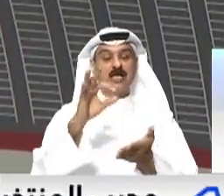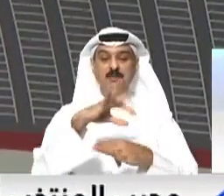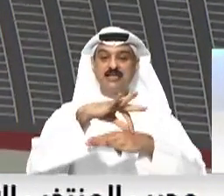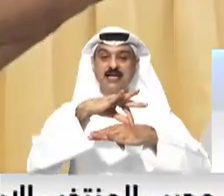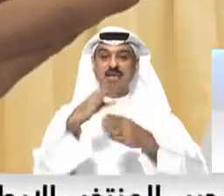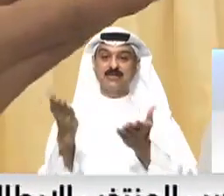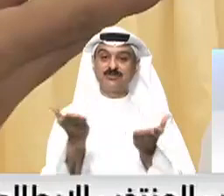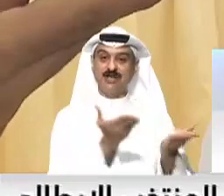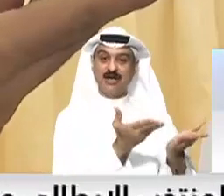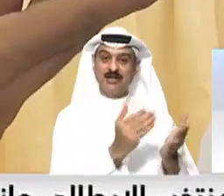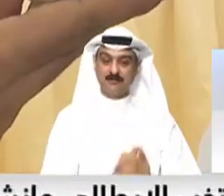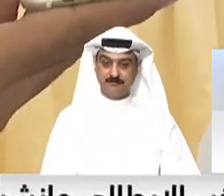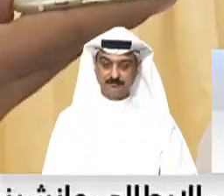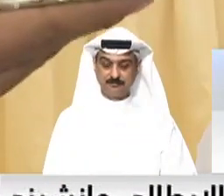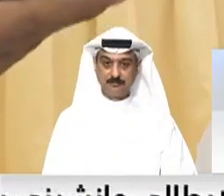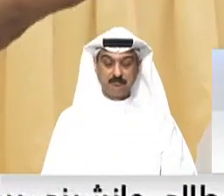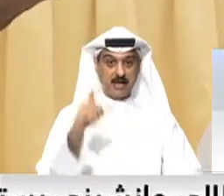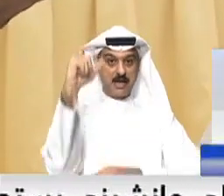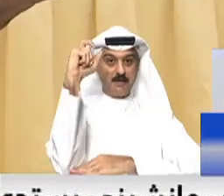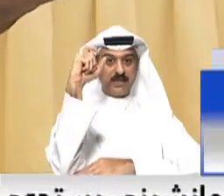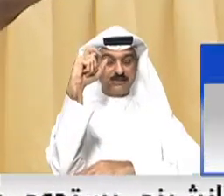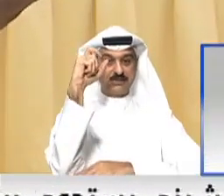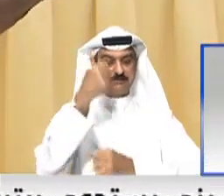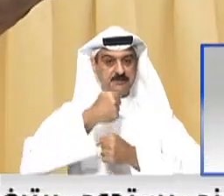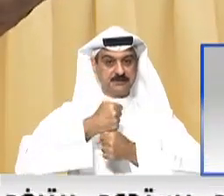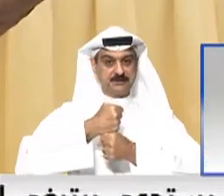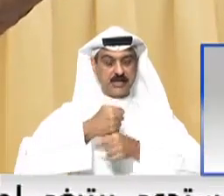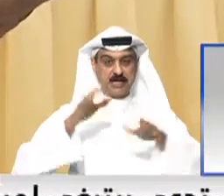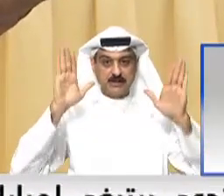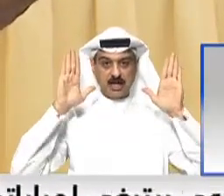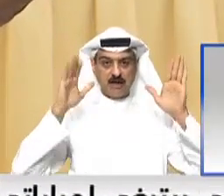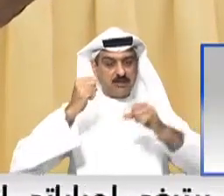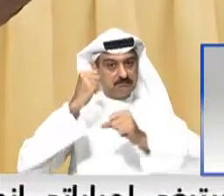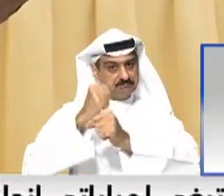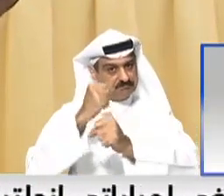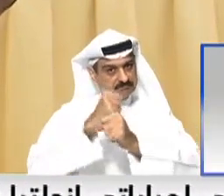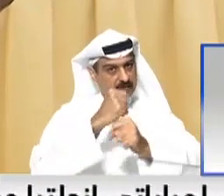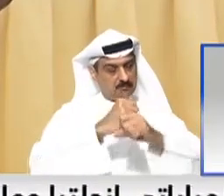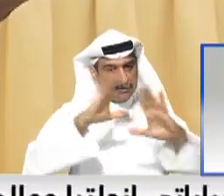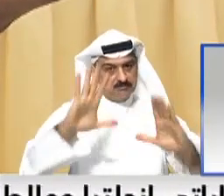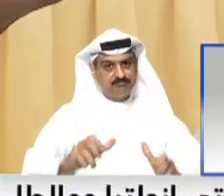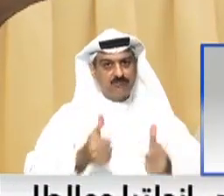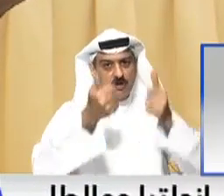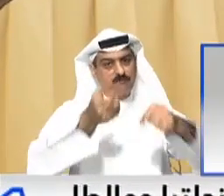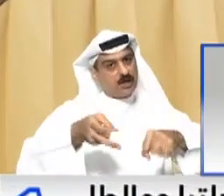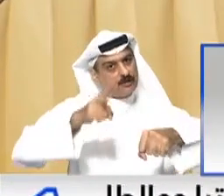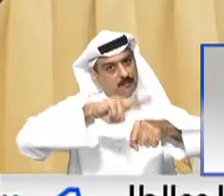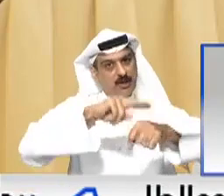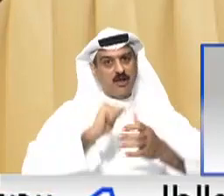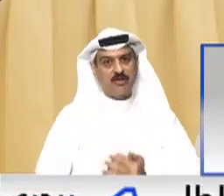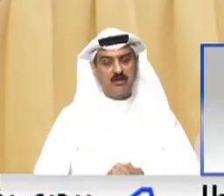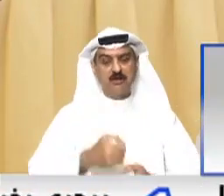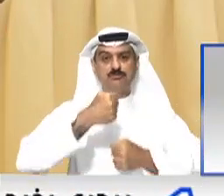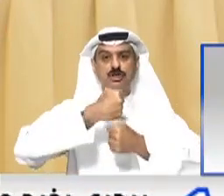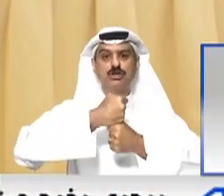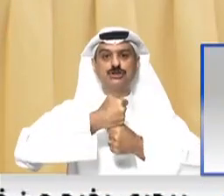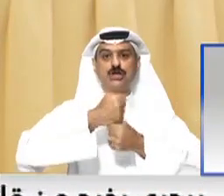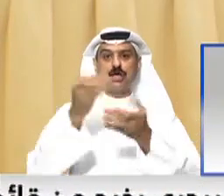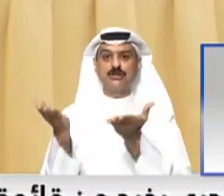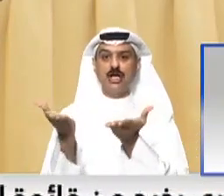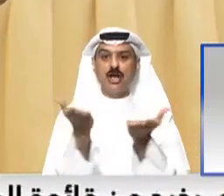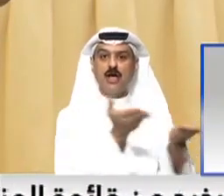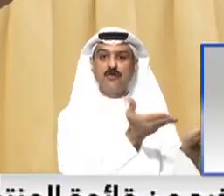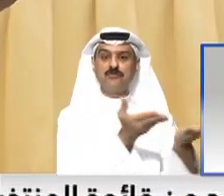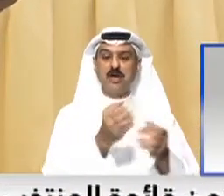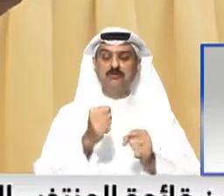الرحمن. المسجد جاهز لاستقبال المصلين من خلال العمل الصيانة اللي تمت له أيضا، وأيضا جهوزية لاستقبال من